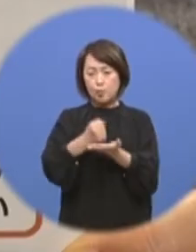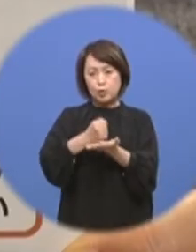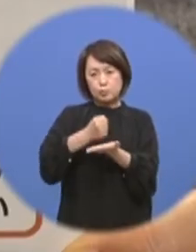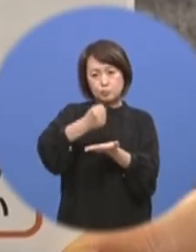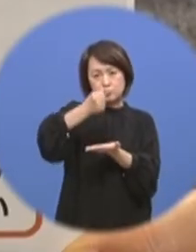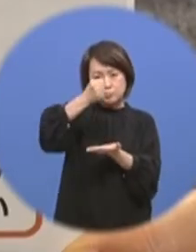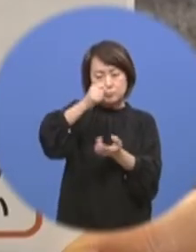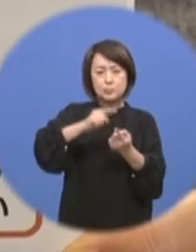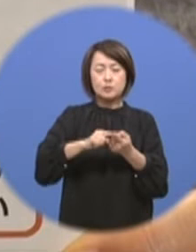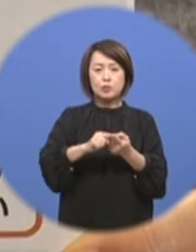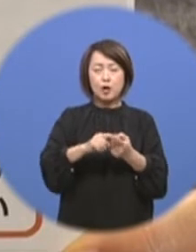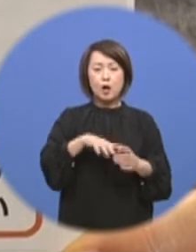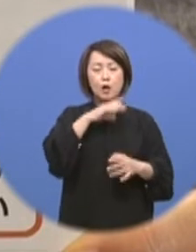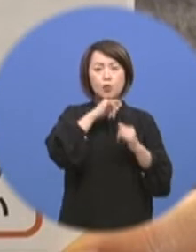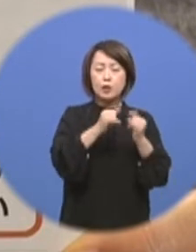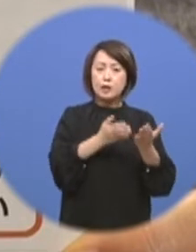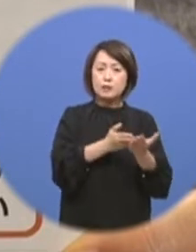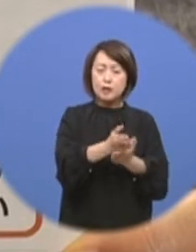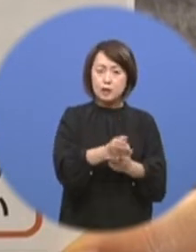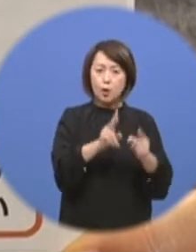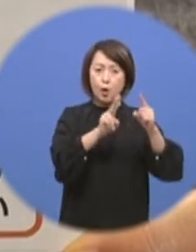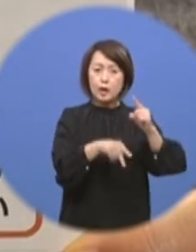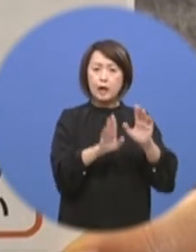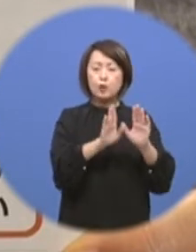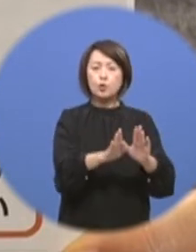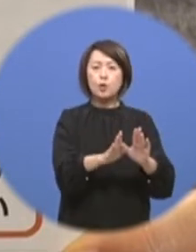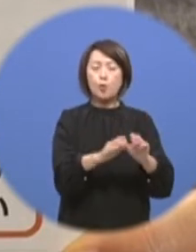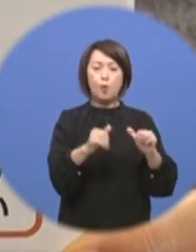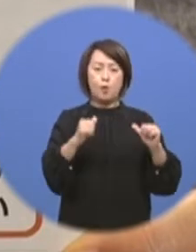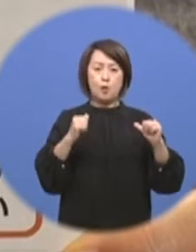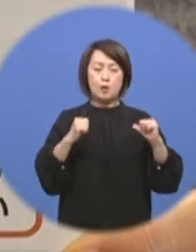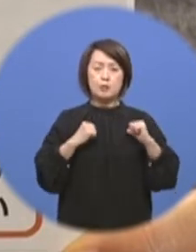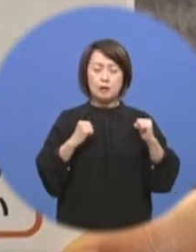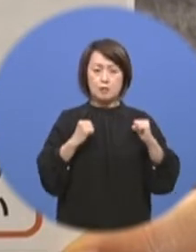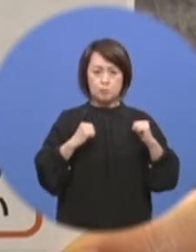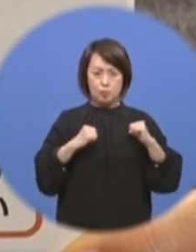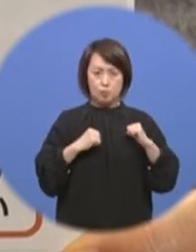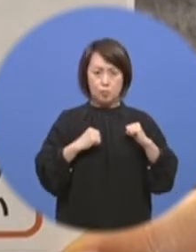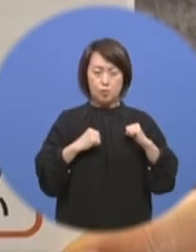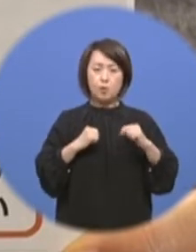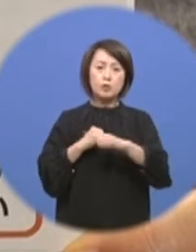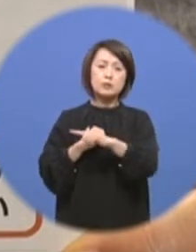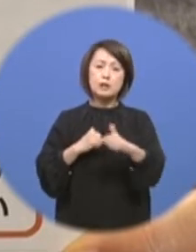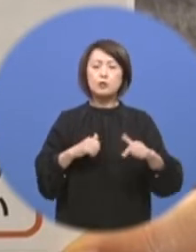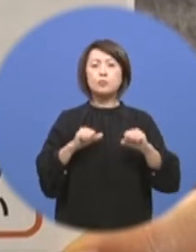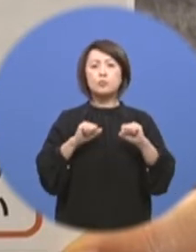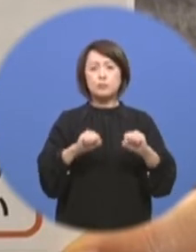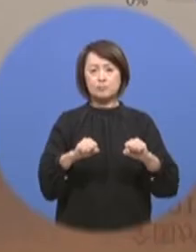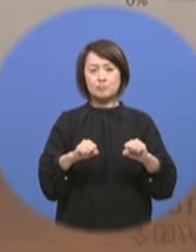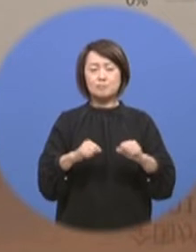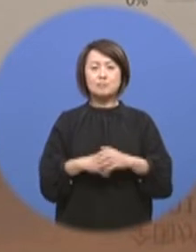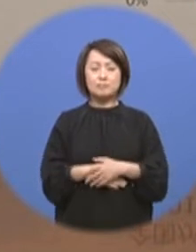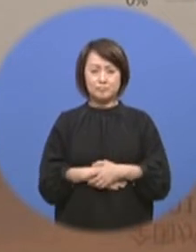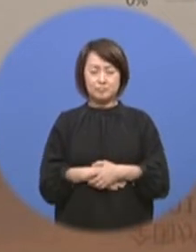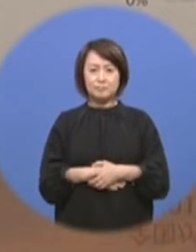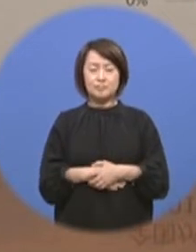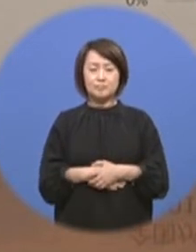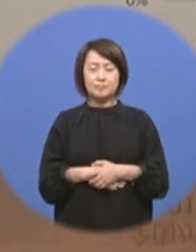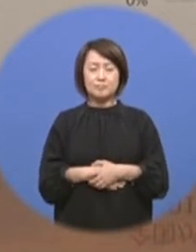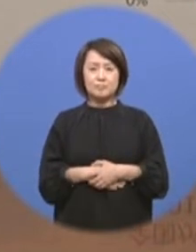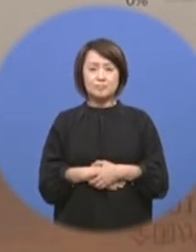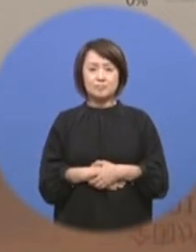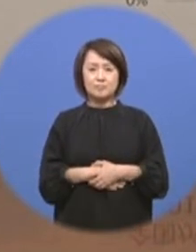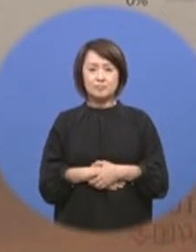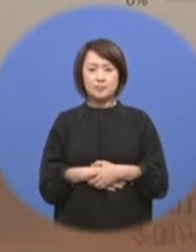なんてのもですねあのどんどんやりましょうなんてなこと今進めていますそれから